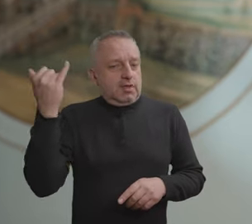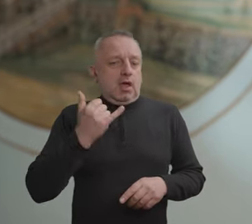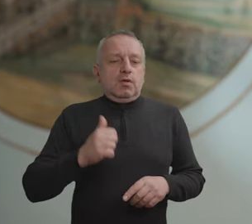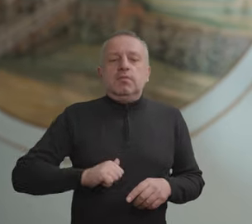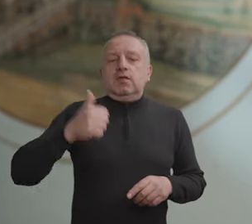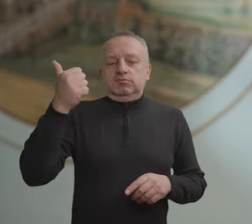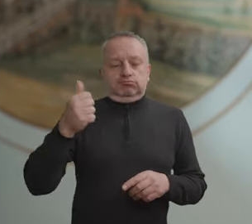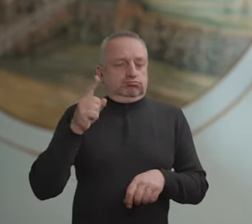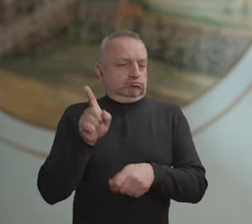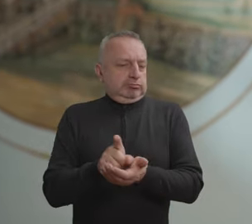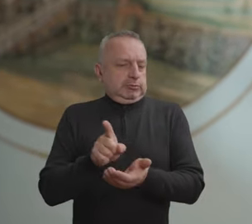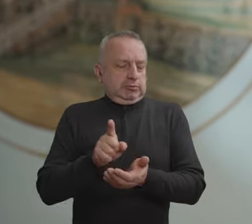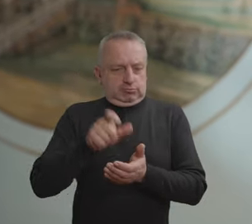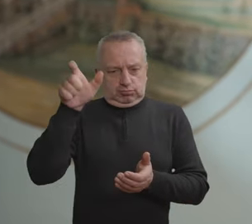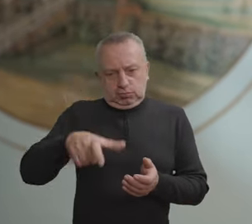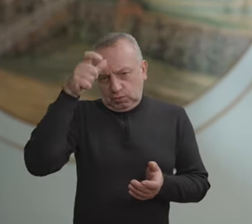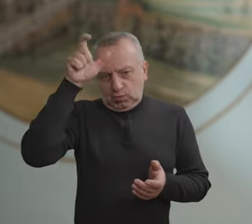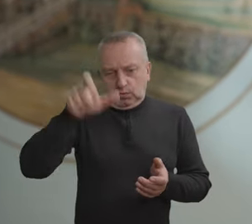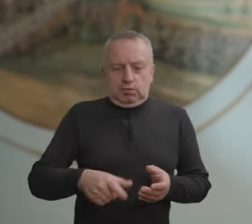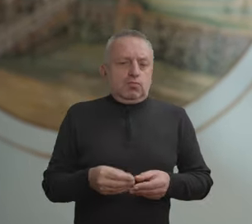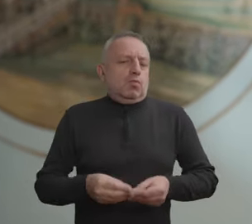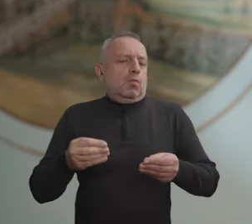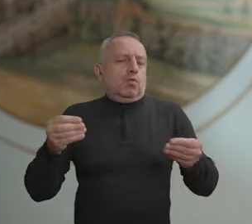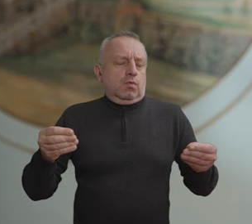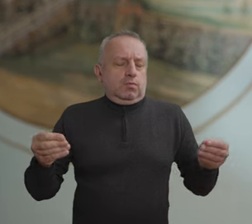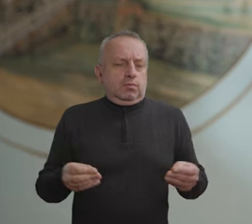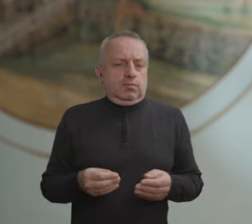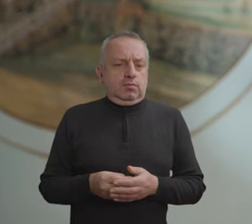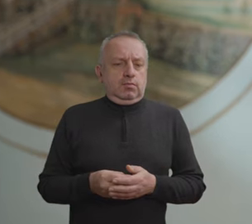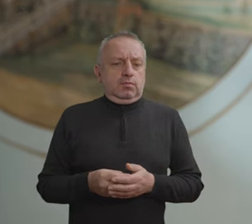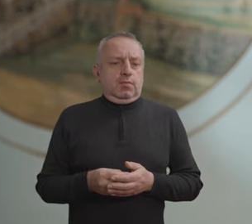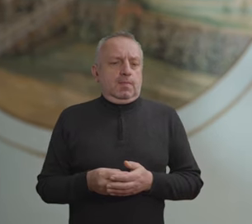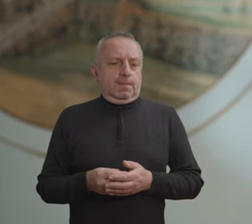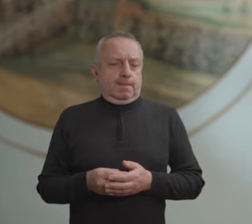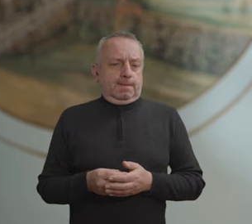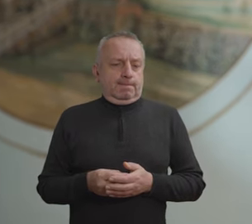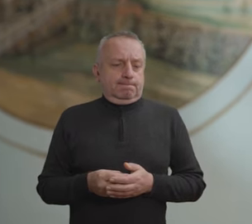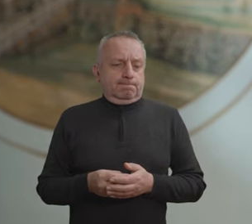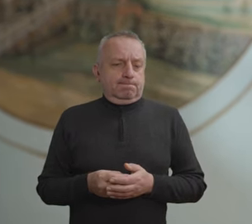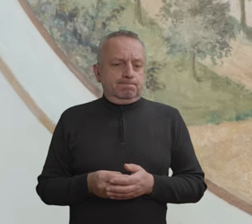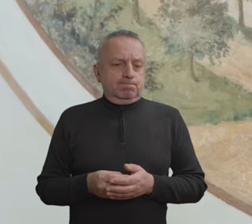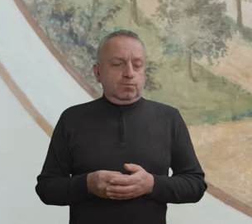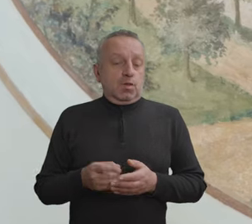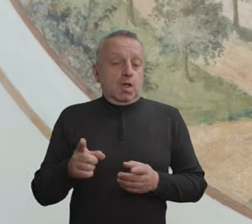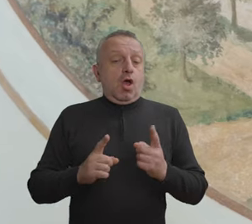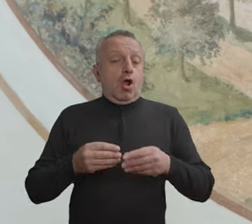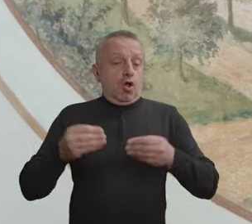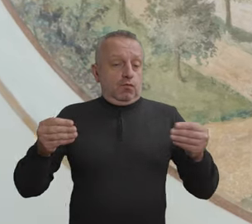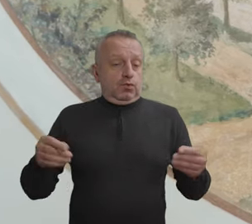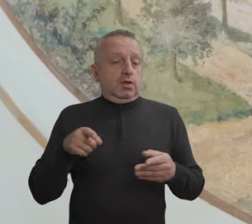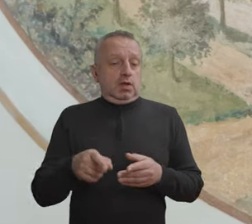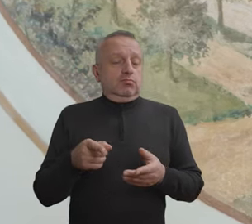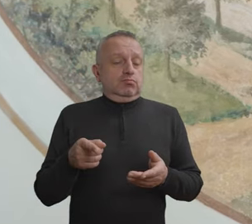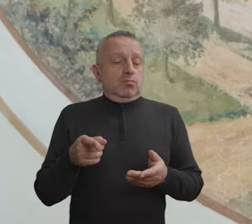jego największe sukcesy ekonomiczne. Rozbudował ponadto fabrykę wódek, likierów i rosolisów. Po uwłaszczeniu